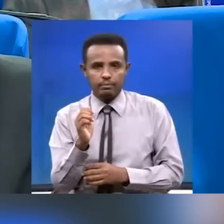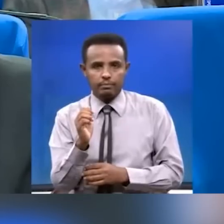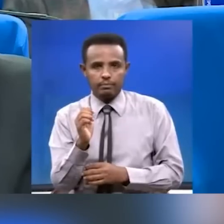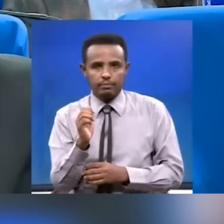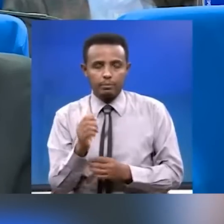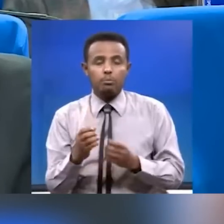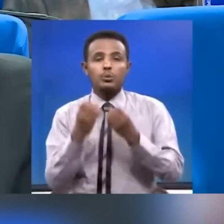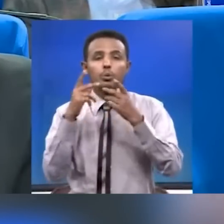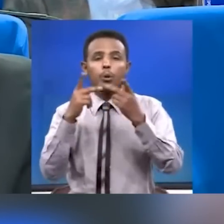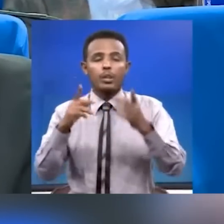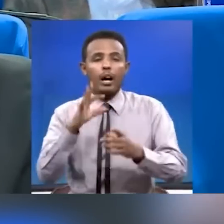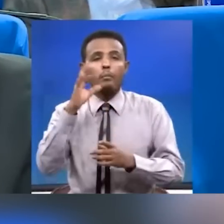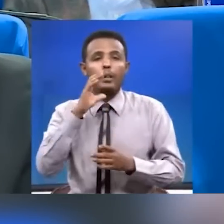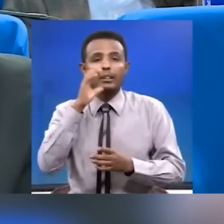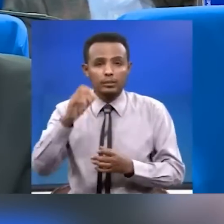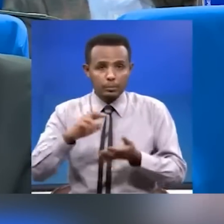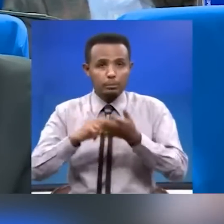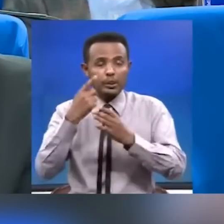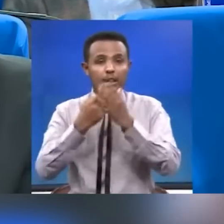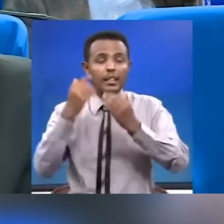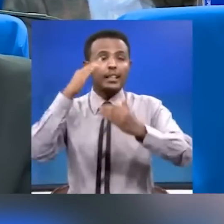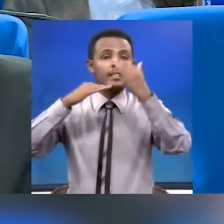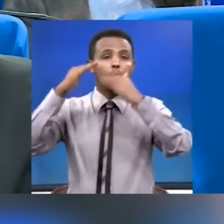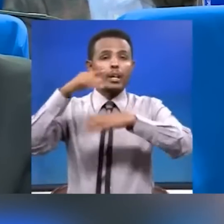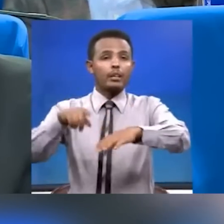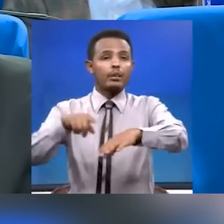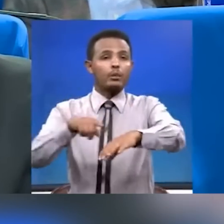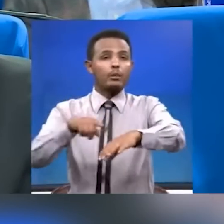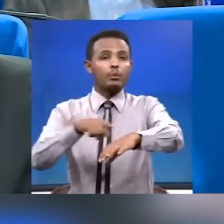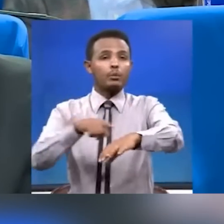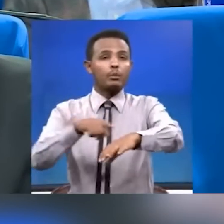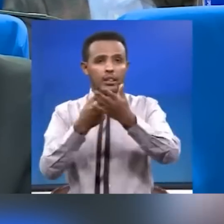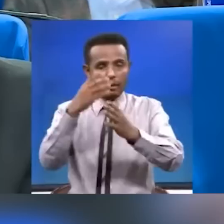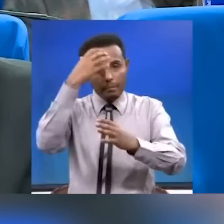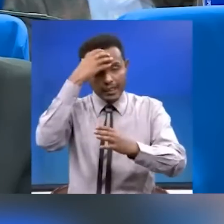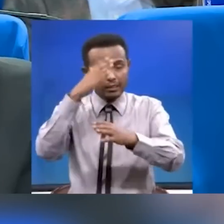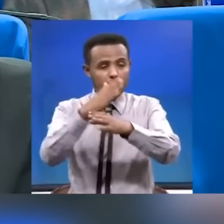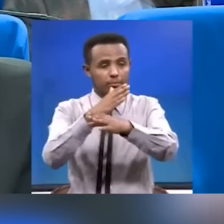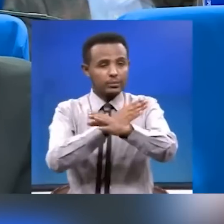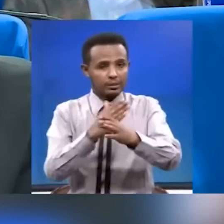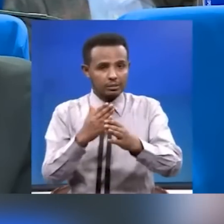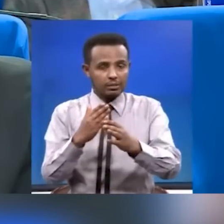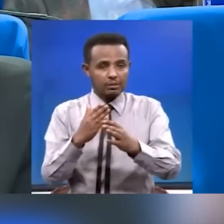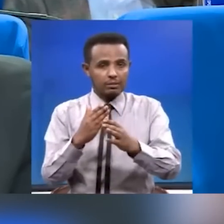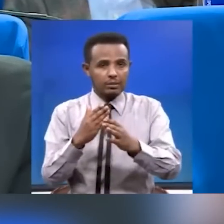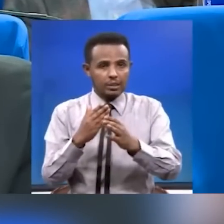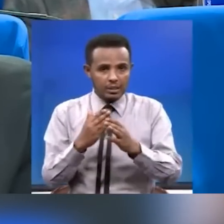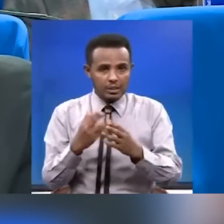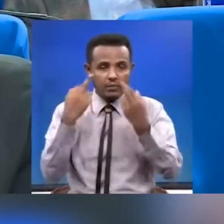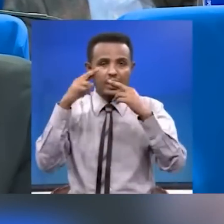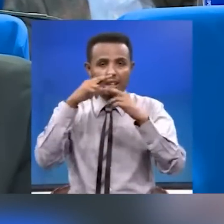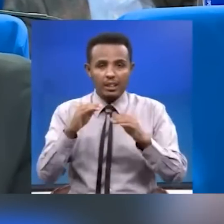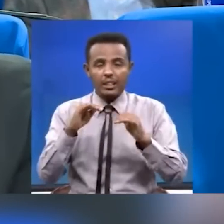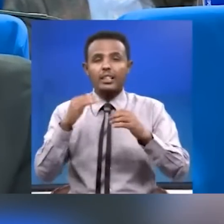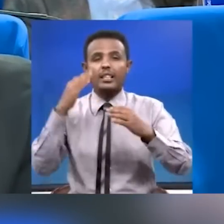ብዙ ቦታ ለማገኘት ብቻ ሳይሆን እንደ ሰማይ ርቆናል። አሁን ያንን ህገ መንግስት ለማሻሻል እንደ ሰማይ ኦኬ ፌደራሉ እንደ ሰማይ